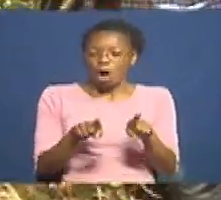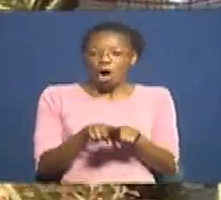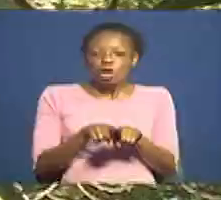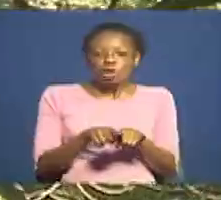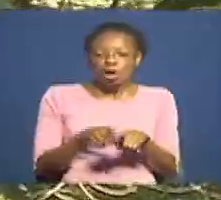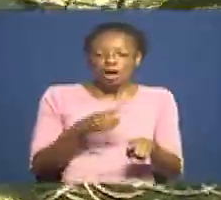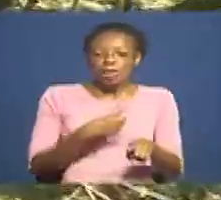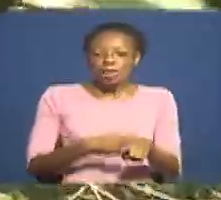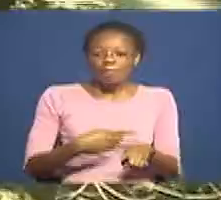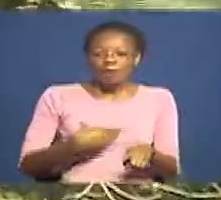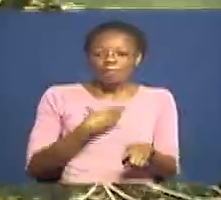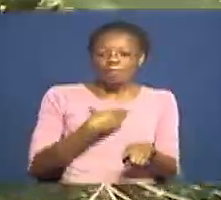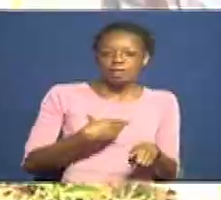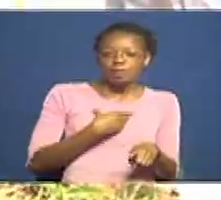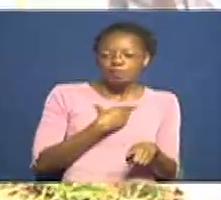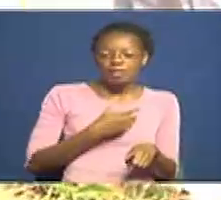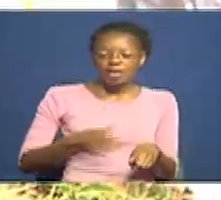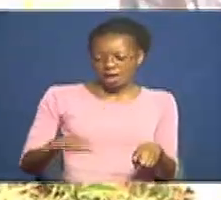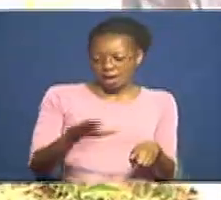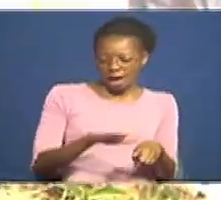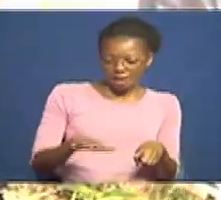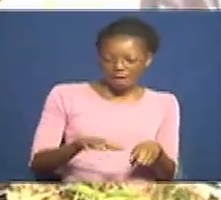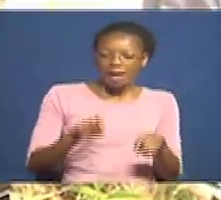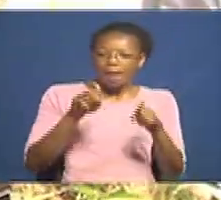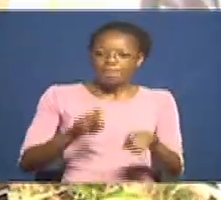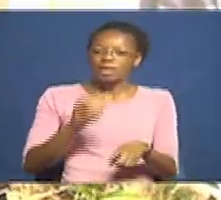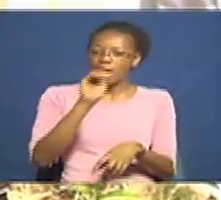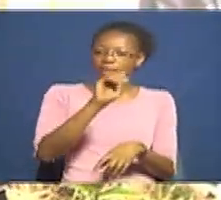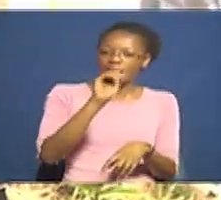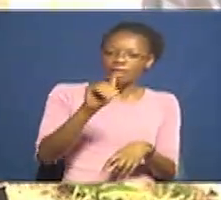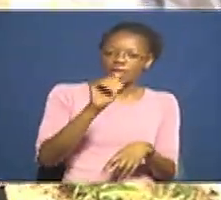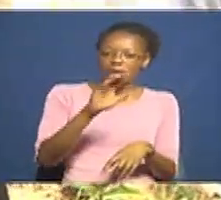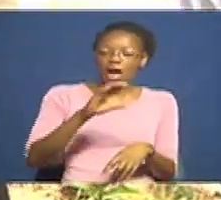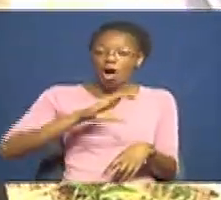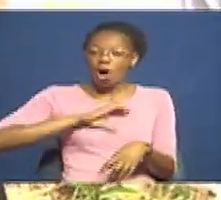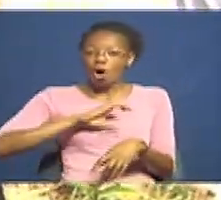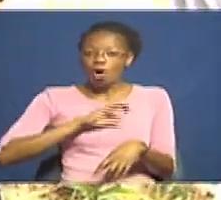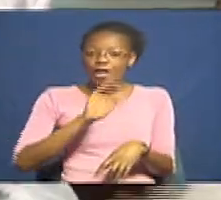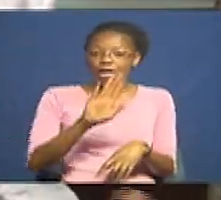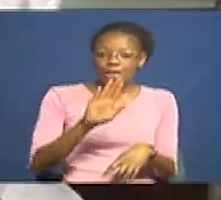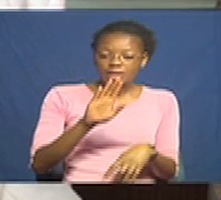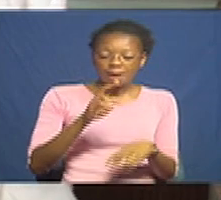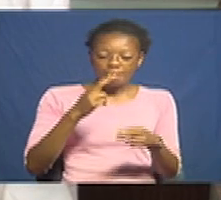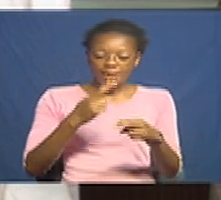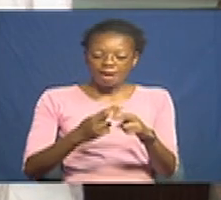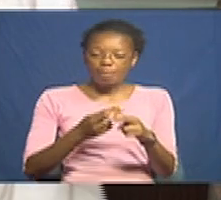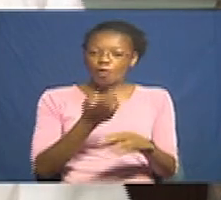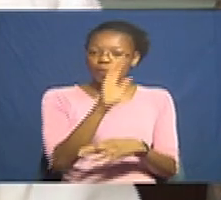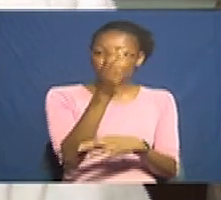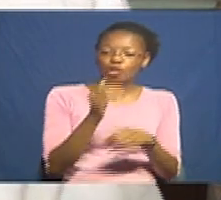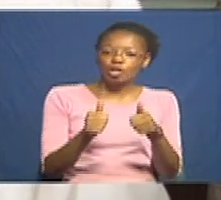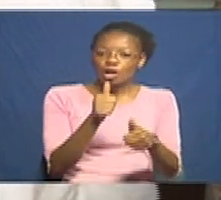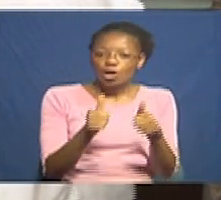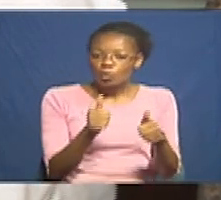na kuutumia mti huo. Kisha unaweka mti kwa gazeti. Kitu cha kwanza ni kuhakikisha